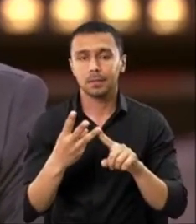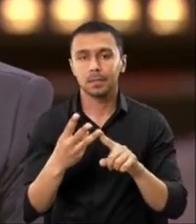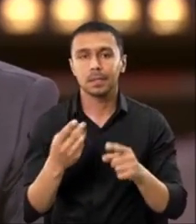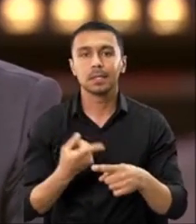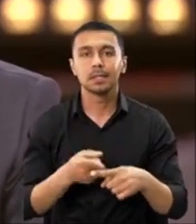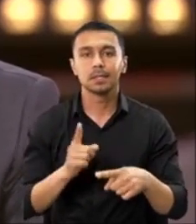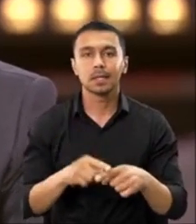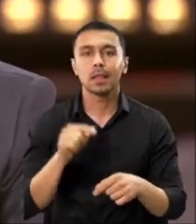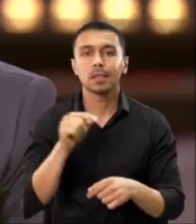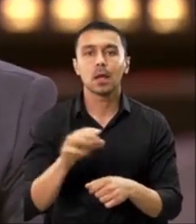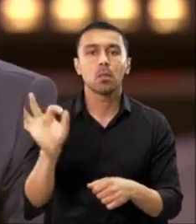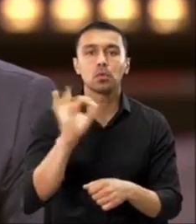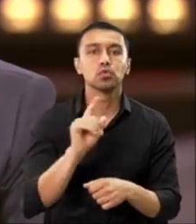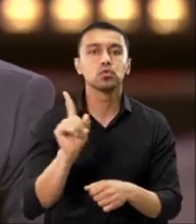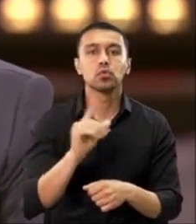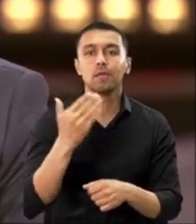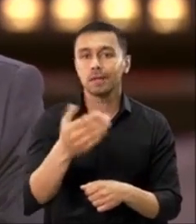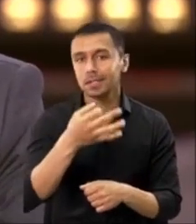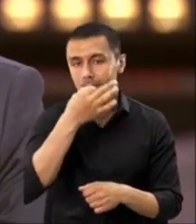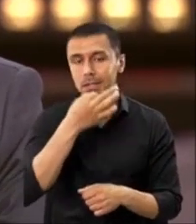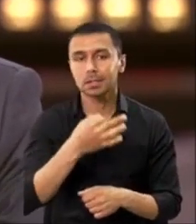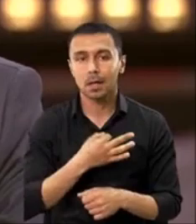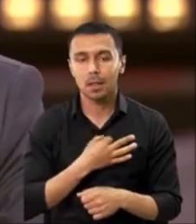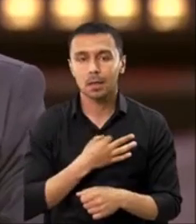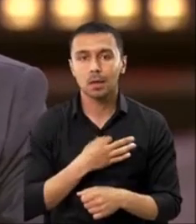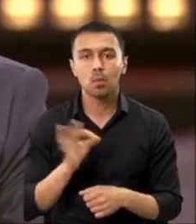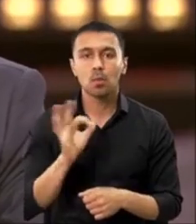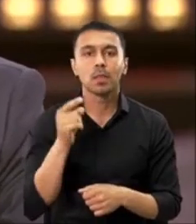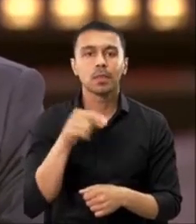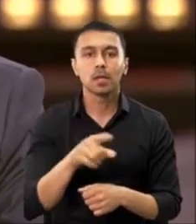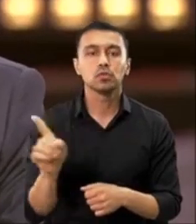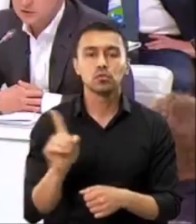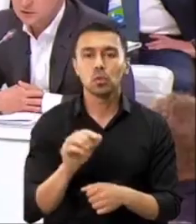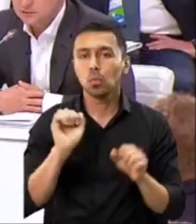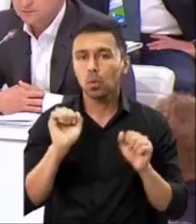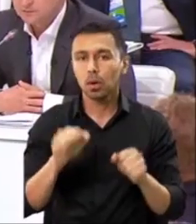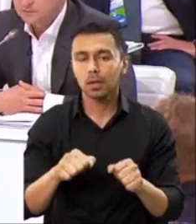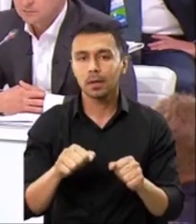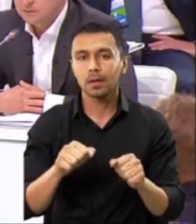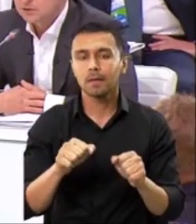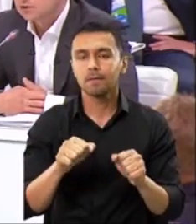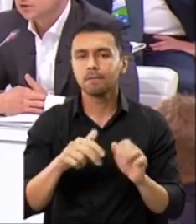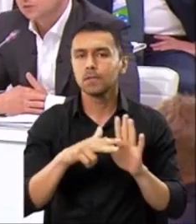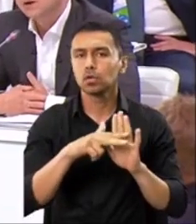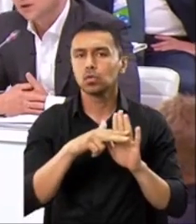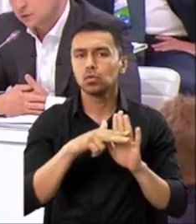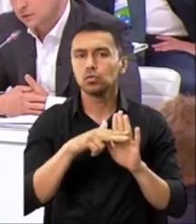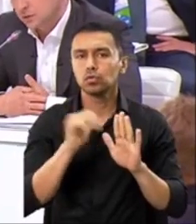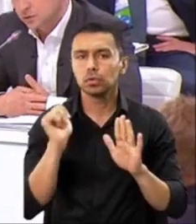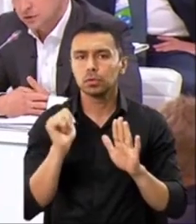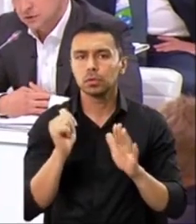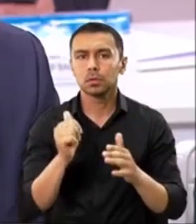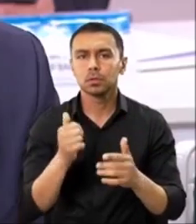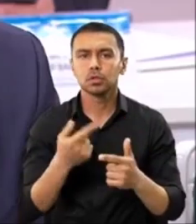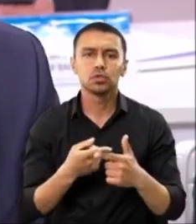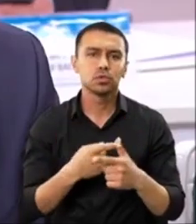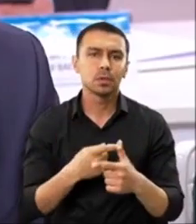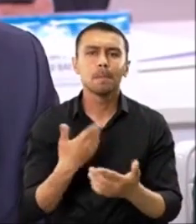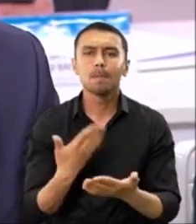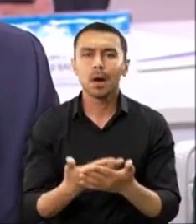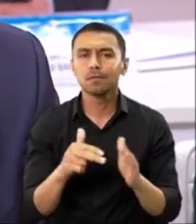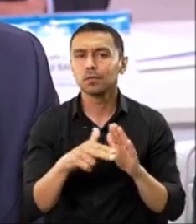про що ви сказали, про те, що могли відключитись, чи майже відключились від гарячої